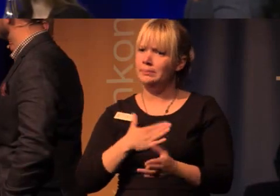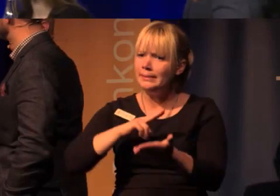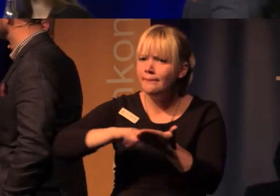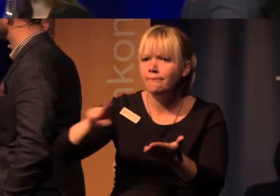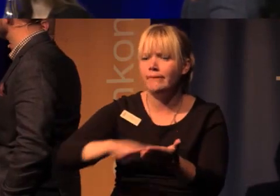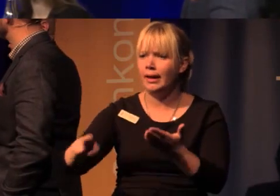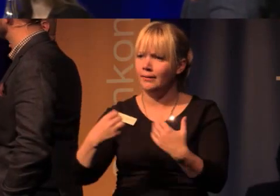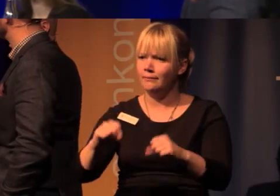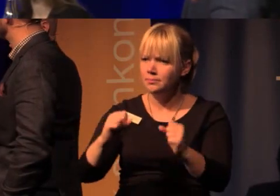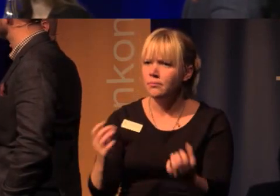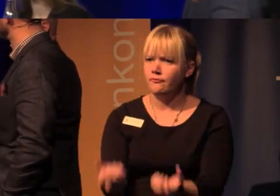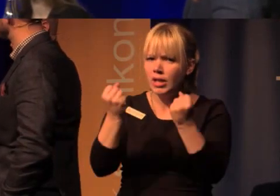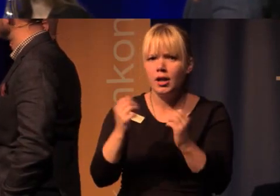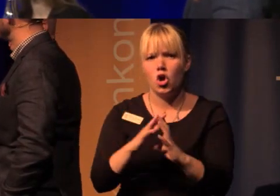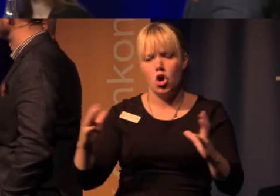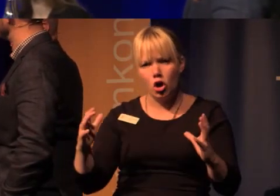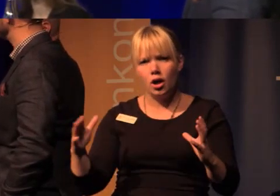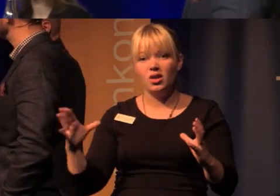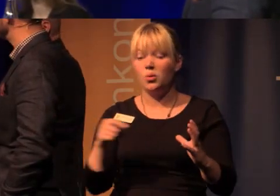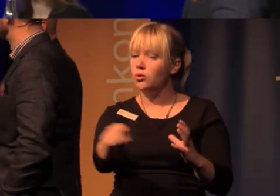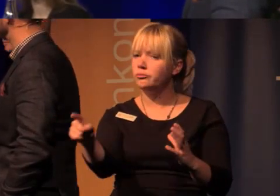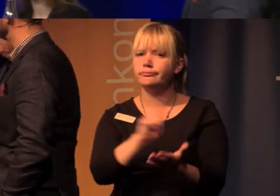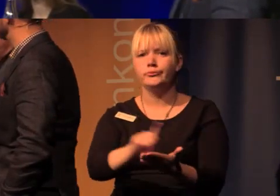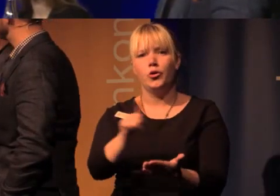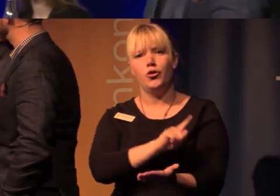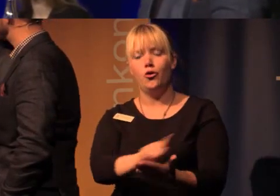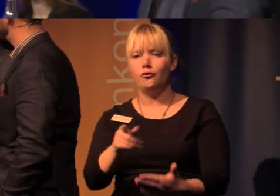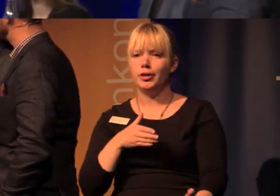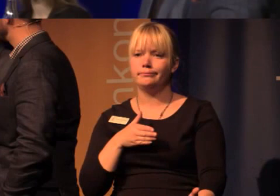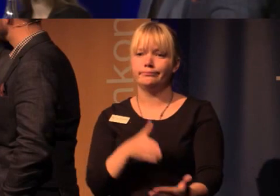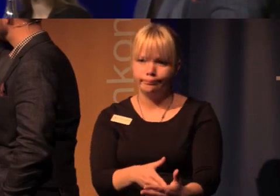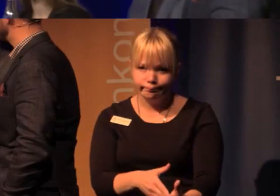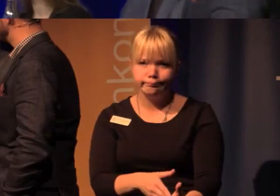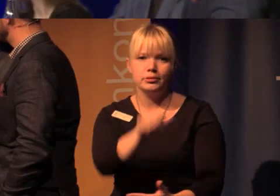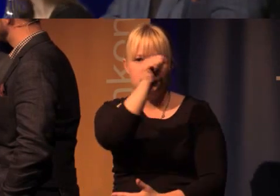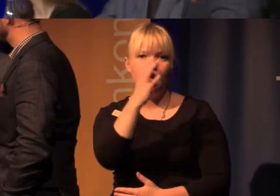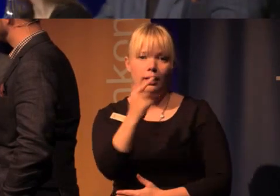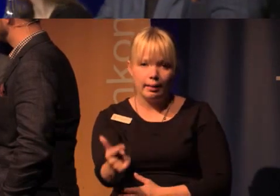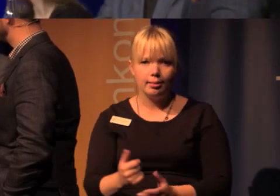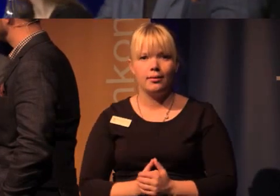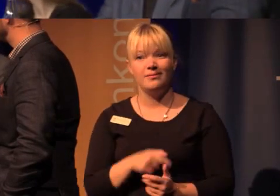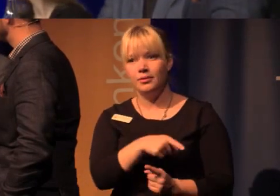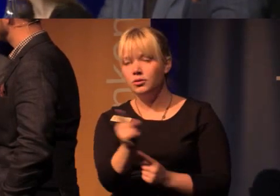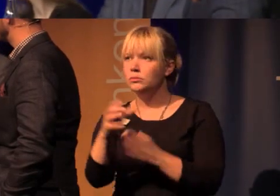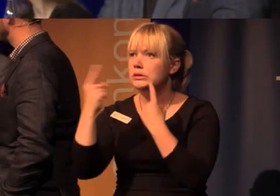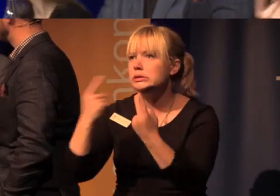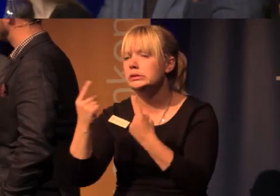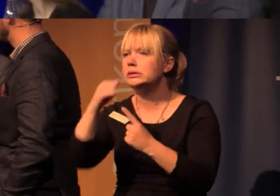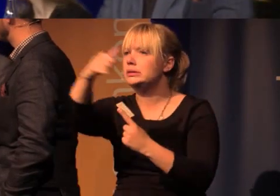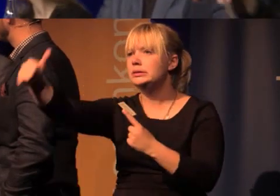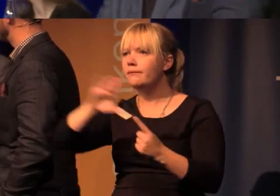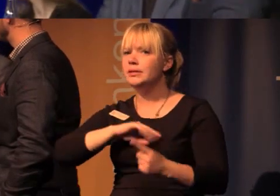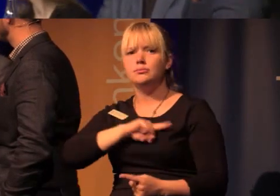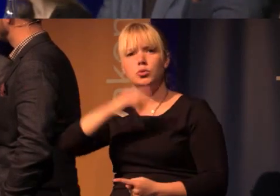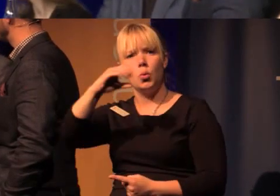sin verksamhet i större omfattning, så möter man allt för sällan eller allt för ofta svårigheter om man har en okunskap om hur saker och ting ska göras. Så man